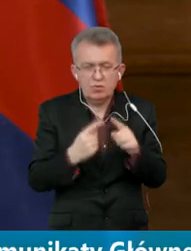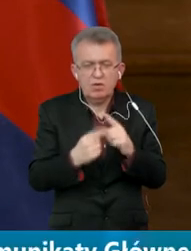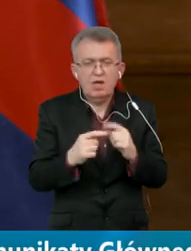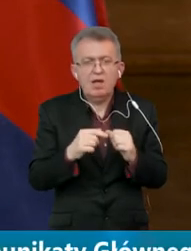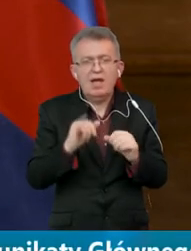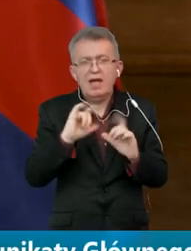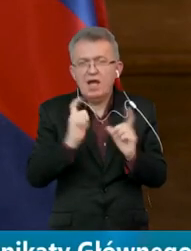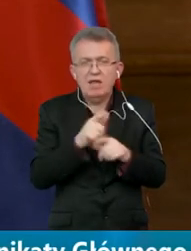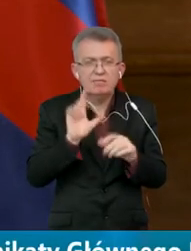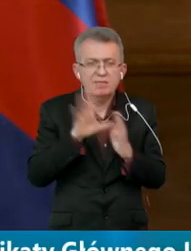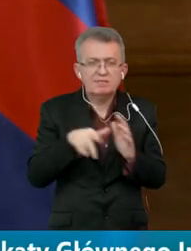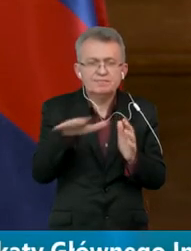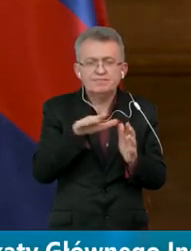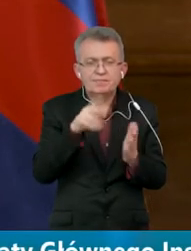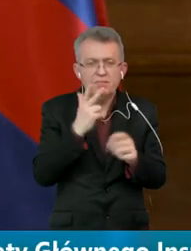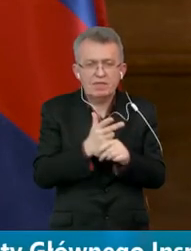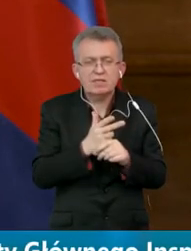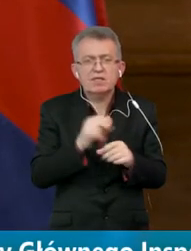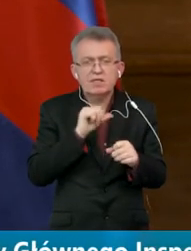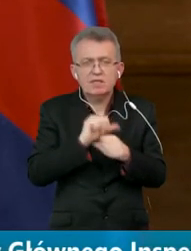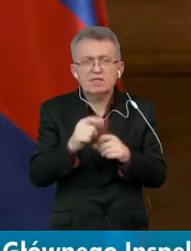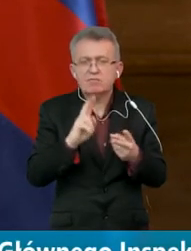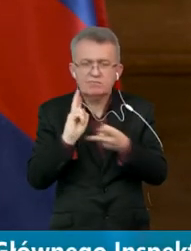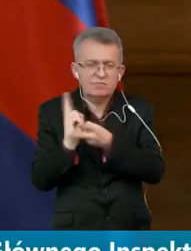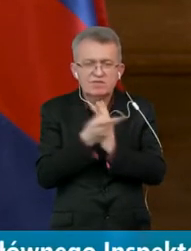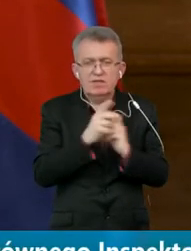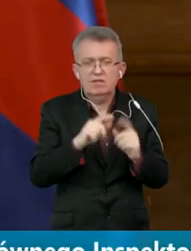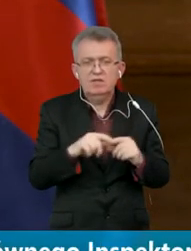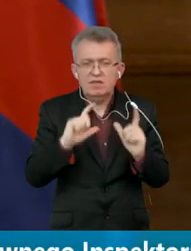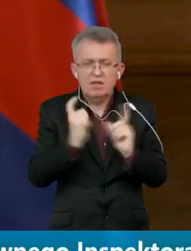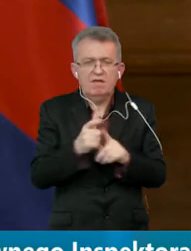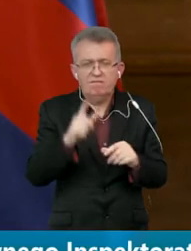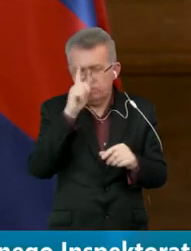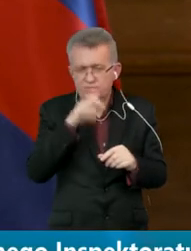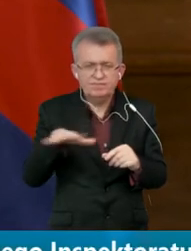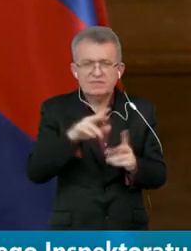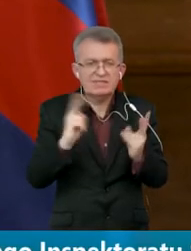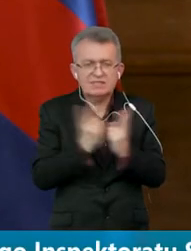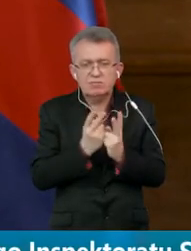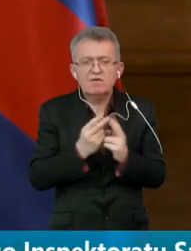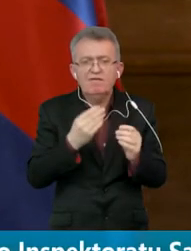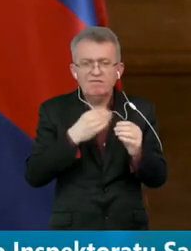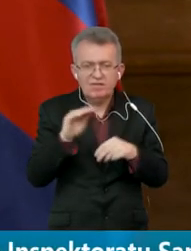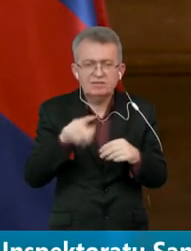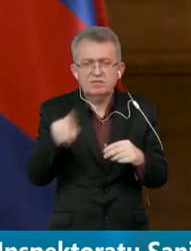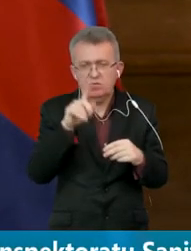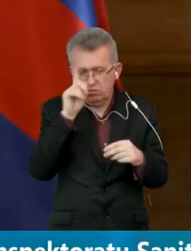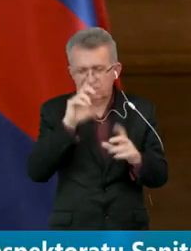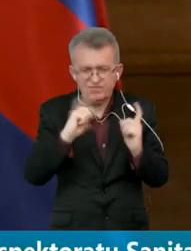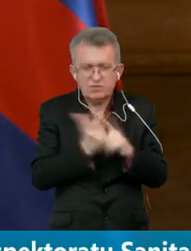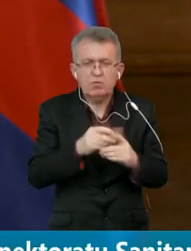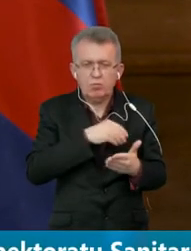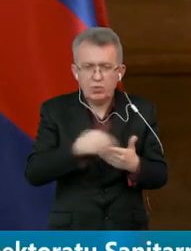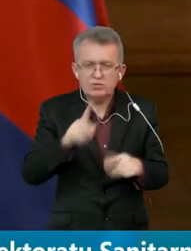Natomiast generalnie miejsca w strefie płatnego parkowania są według jednakich zasad dla wszystkich, a więc zdecydowana większość